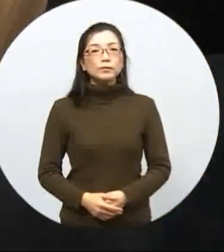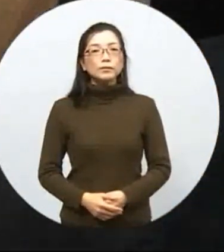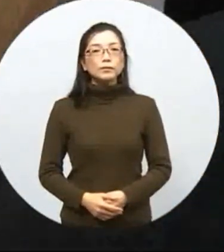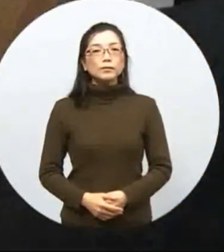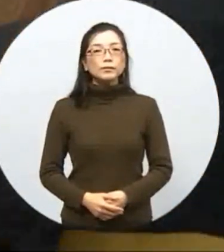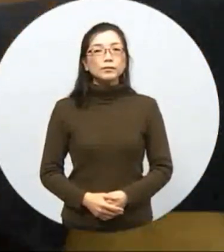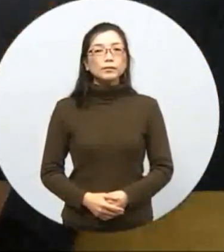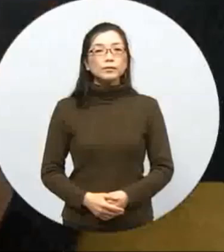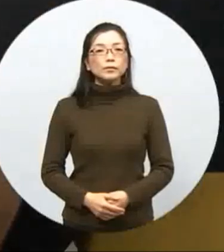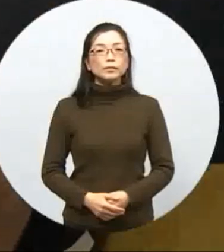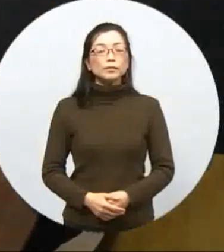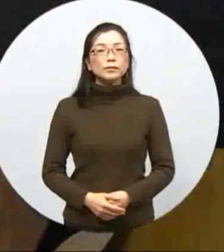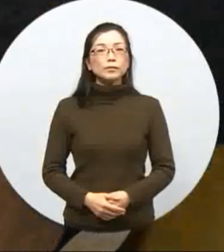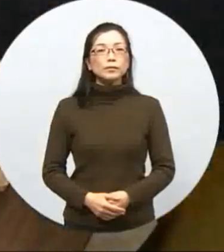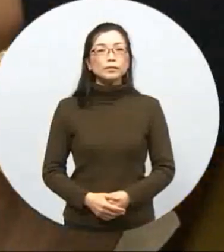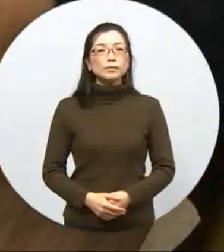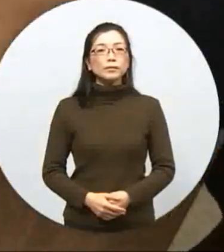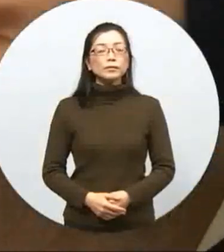で、